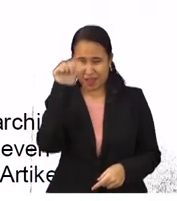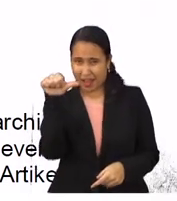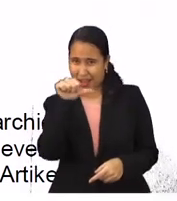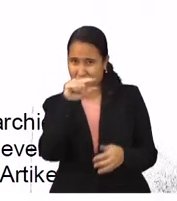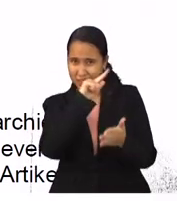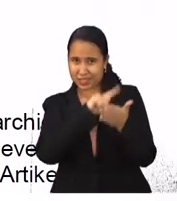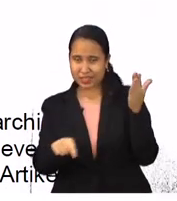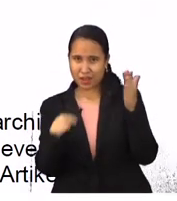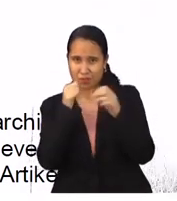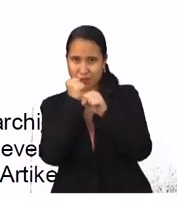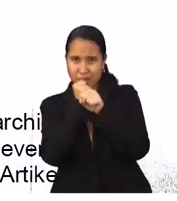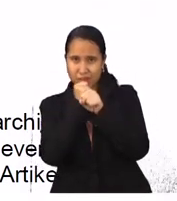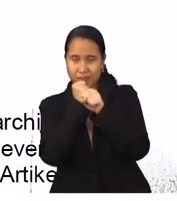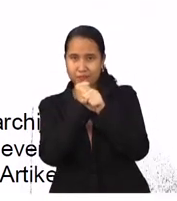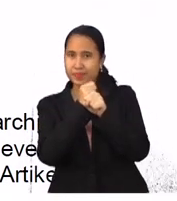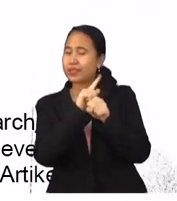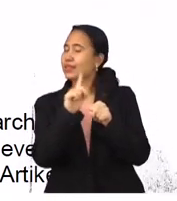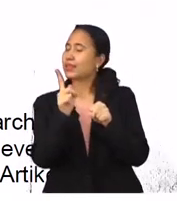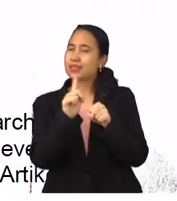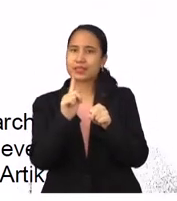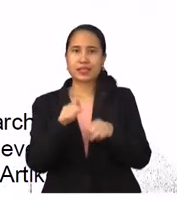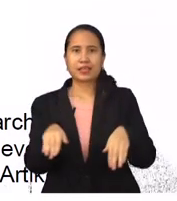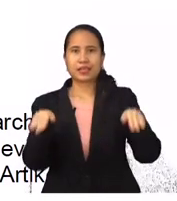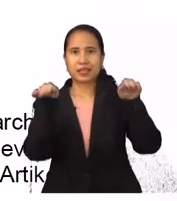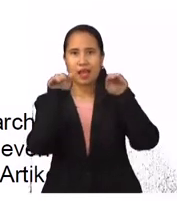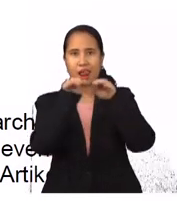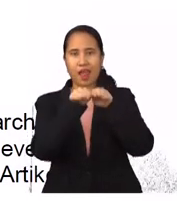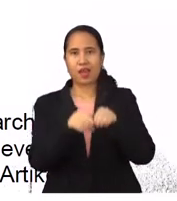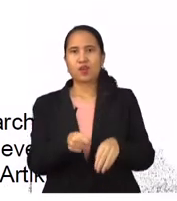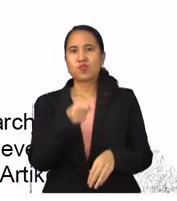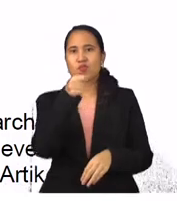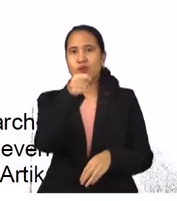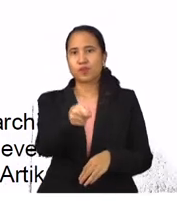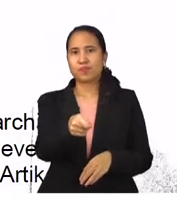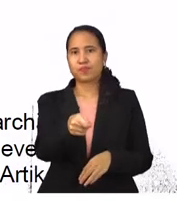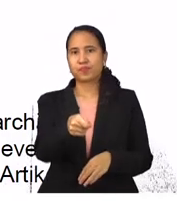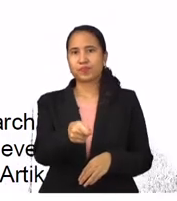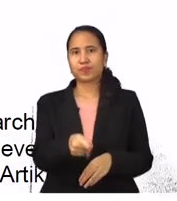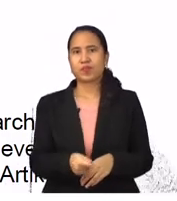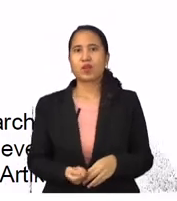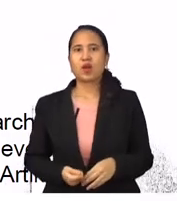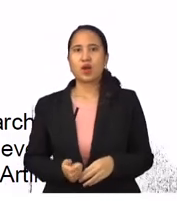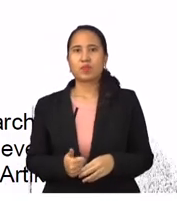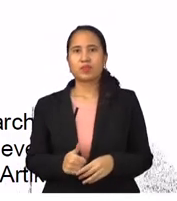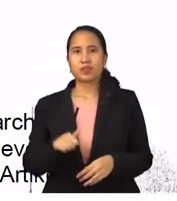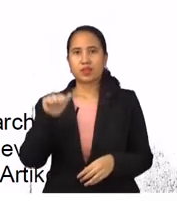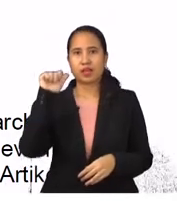misdrijven deze geen gelijke voorziening of aanspraak maken op de amnestieverlening.